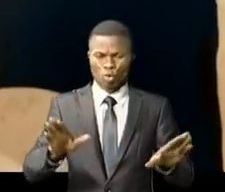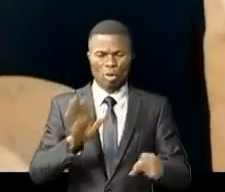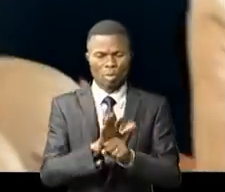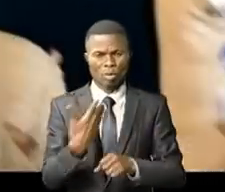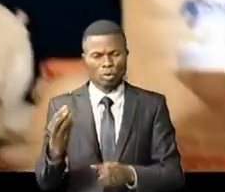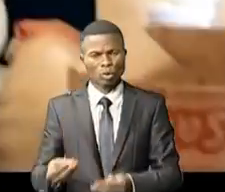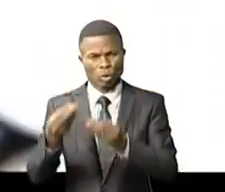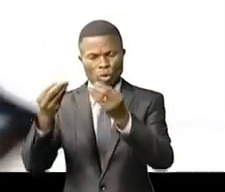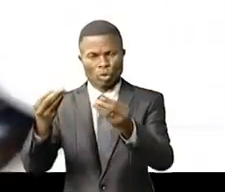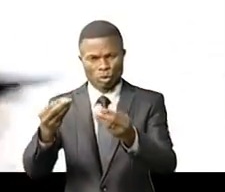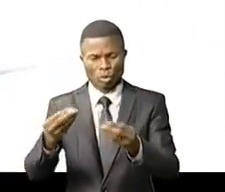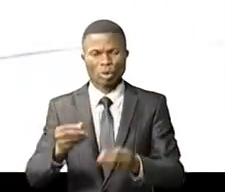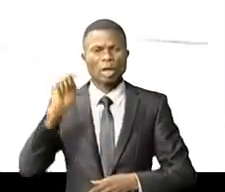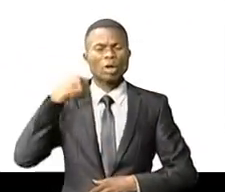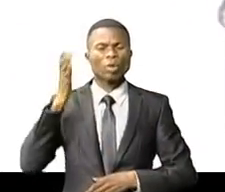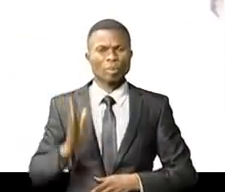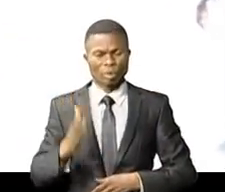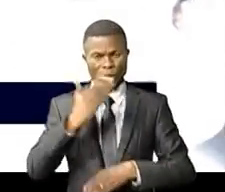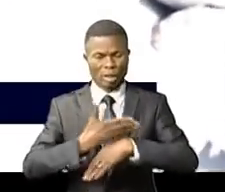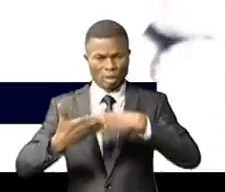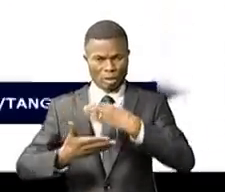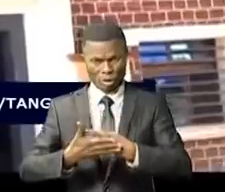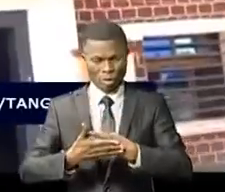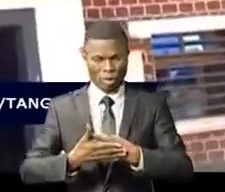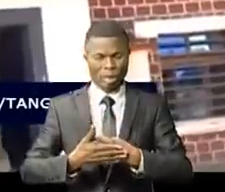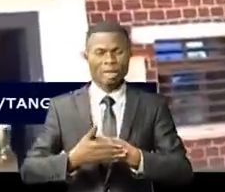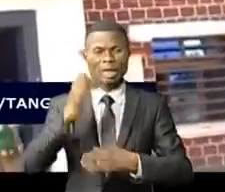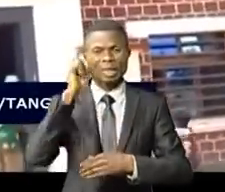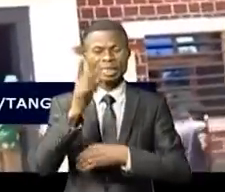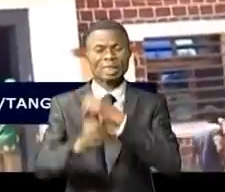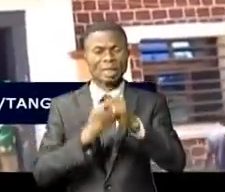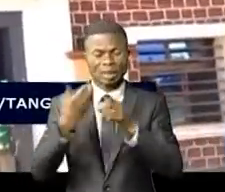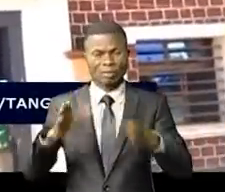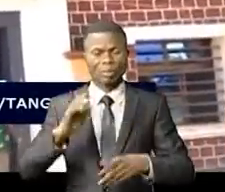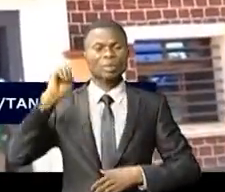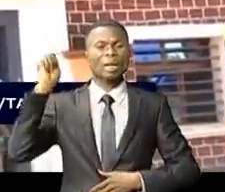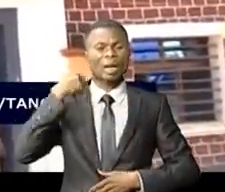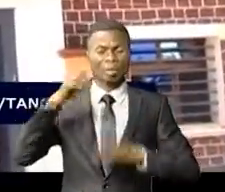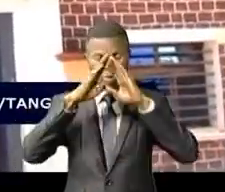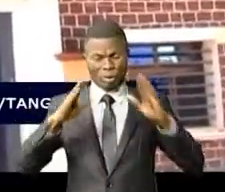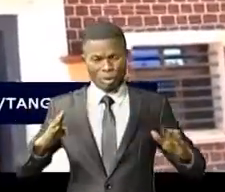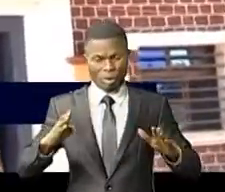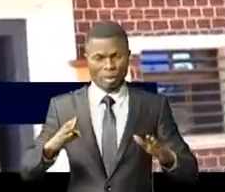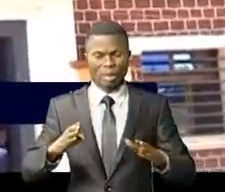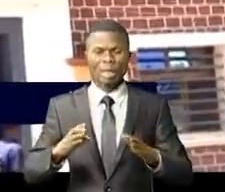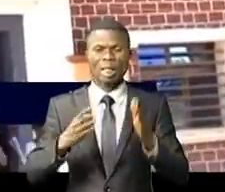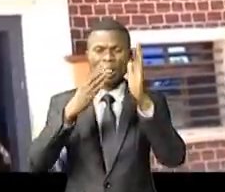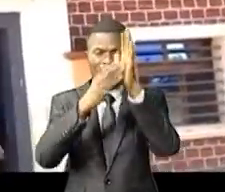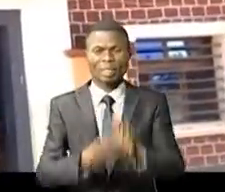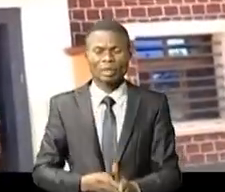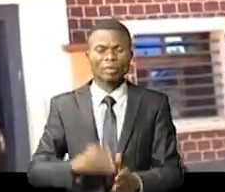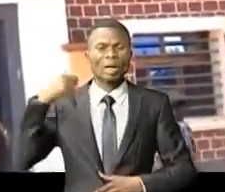d'autres a été offert aux pensionnaires. Construite il y a près d'un siècle maintenant, la prison centrale de Calébi regorge à ce jour plus de 900